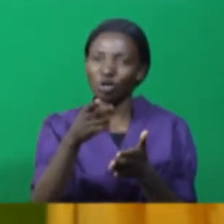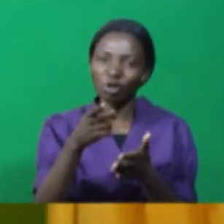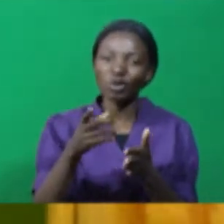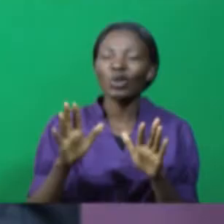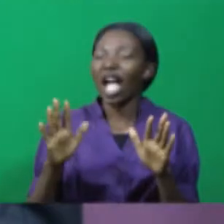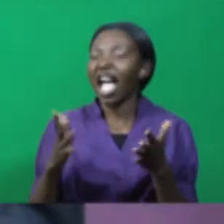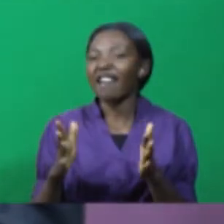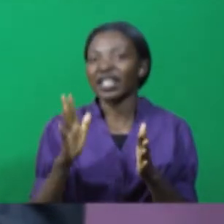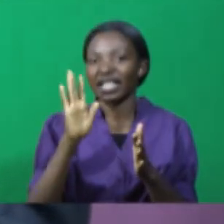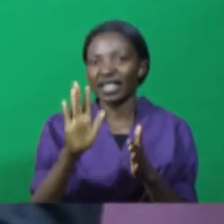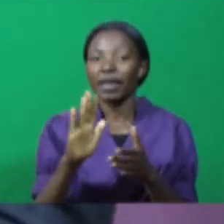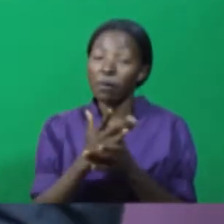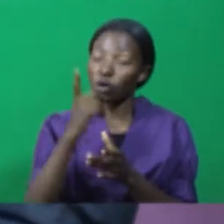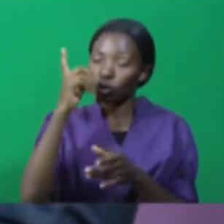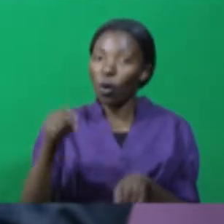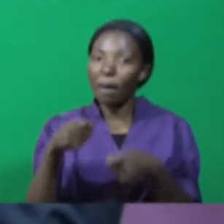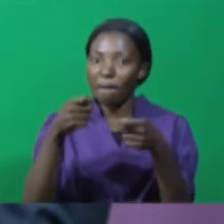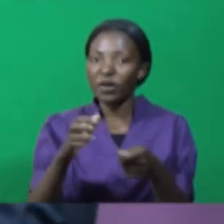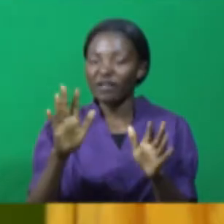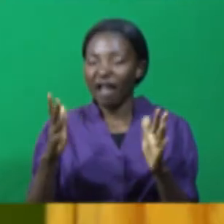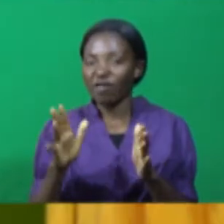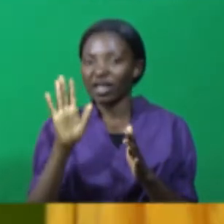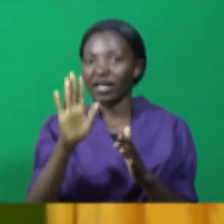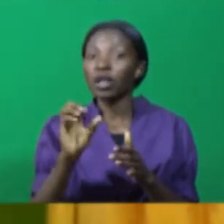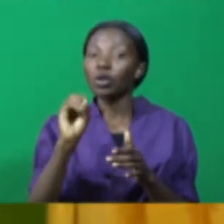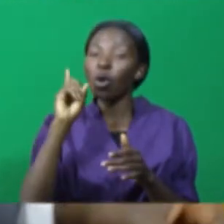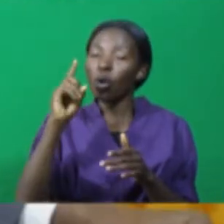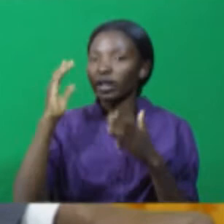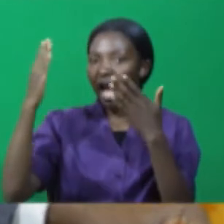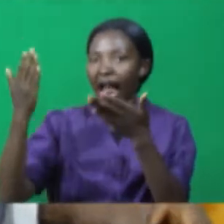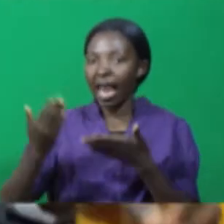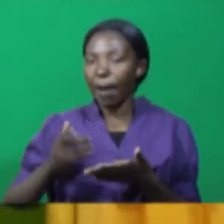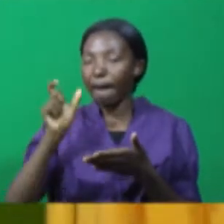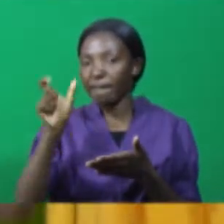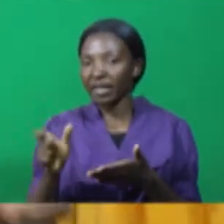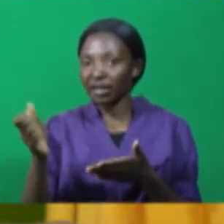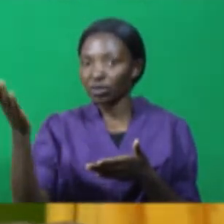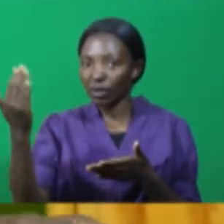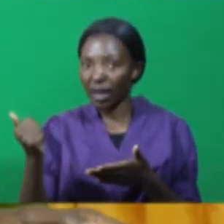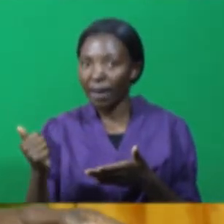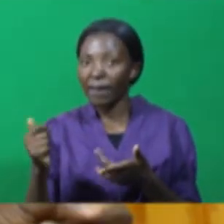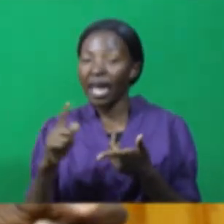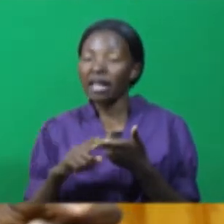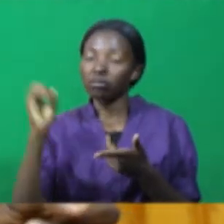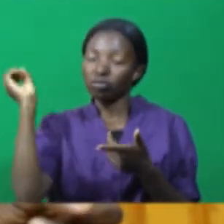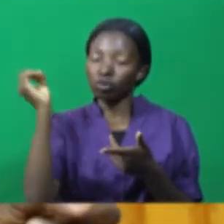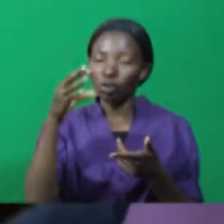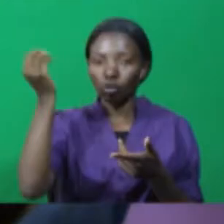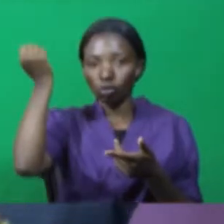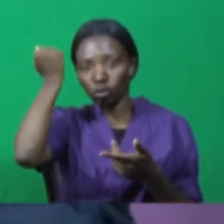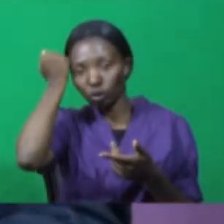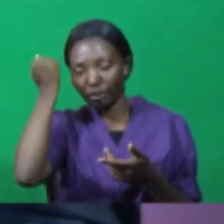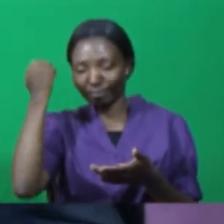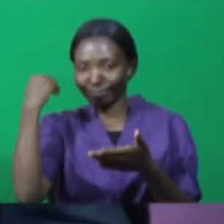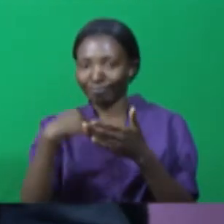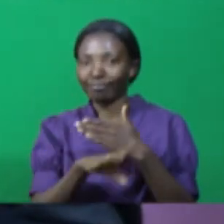fear yadyarwa naMwari iyo. Saka Mwari pamwe pachano kuda kutendera munhu kuuya ka ozomutema nedombo otiza. Kwenga wani